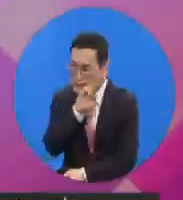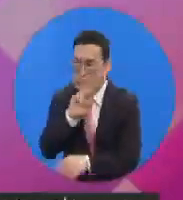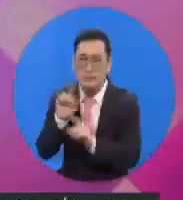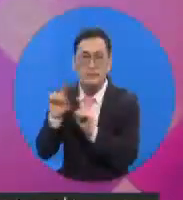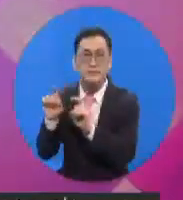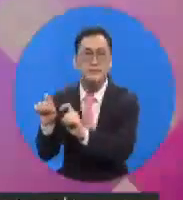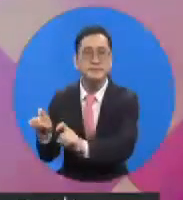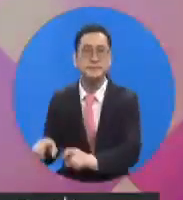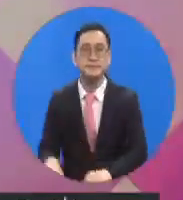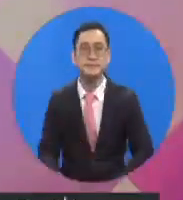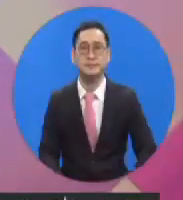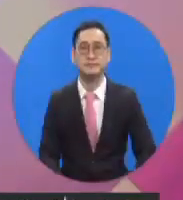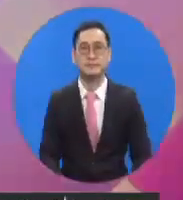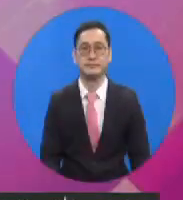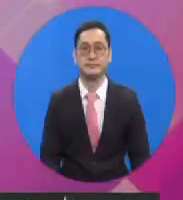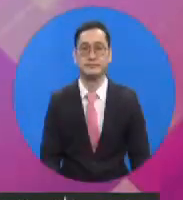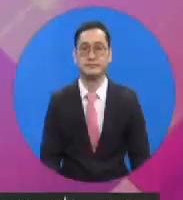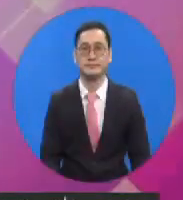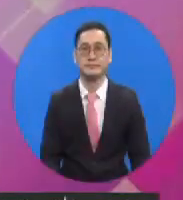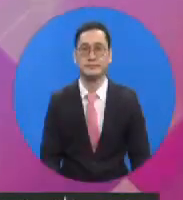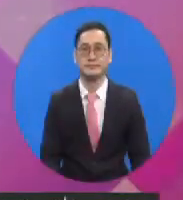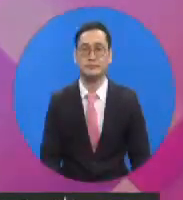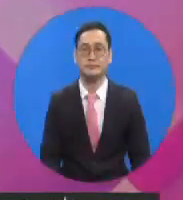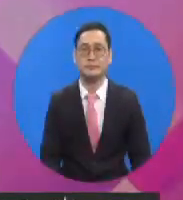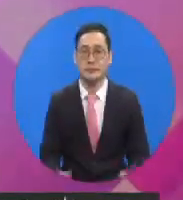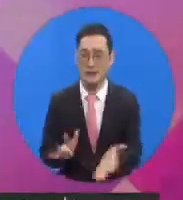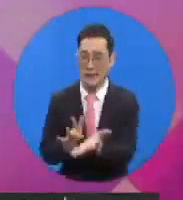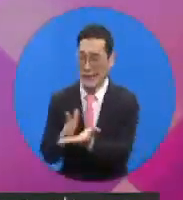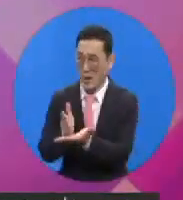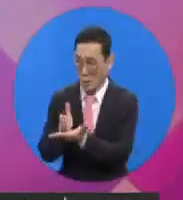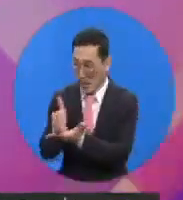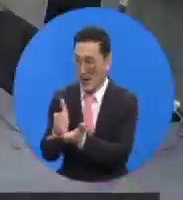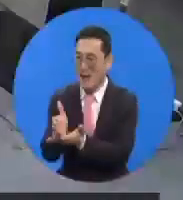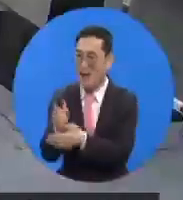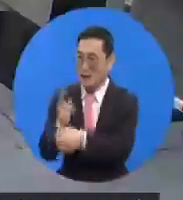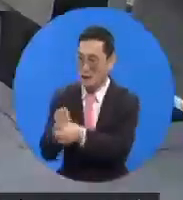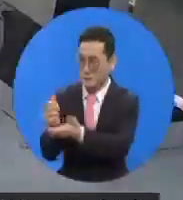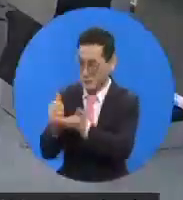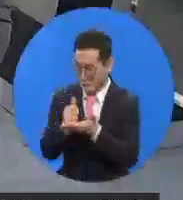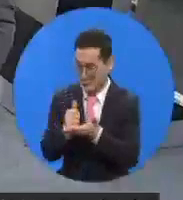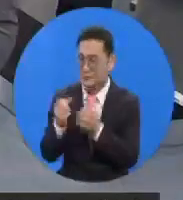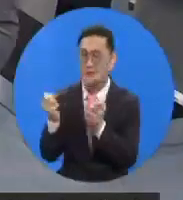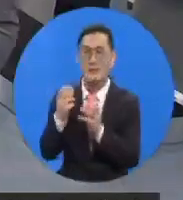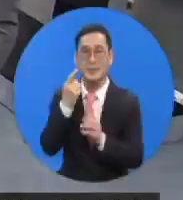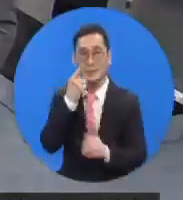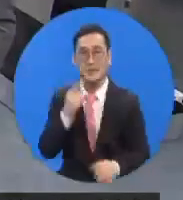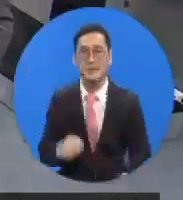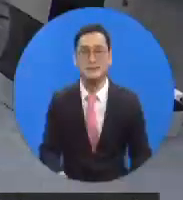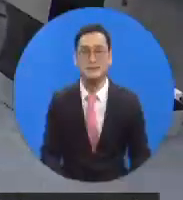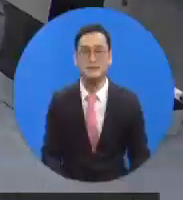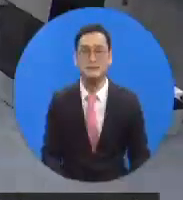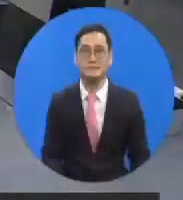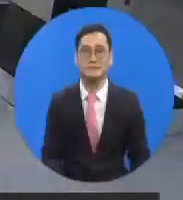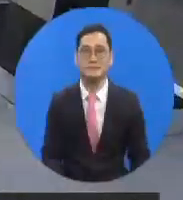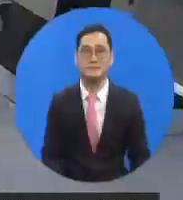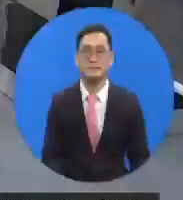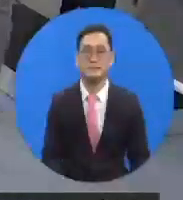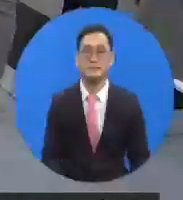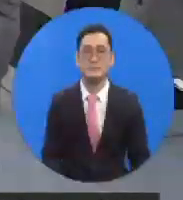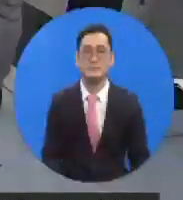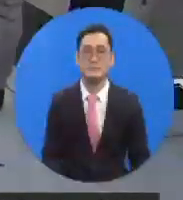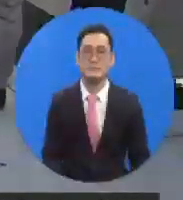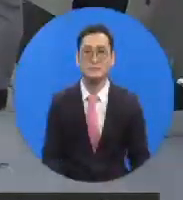도움 말씀 주실 고려대학교 약학대학교의 김정기 교수님 모셨습니다. 같은 날 같은 공장에서